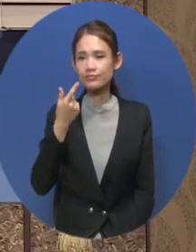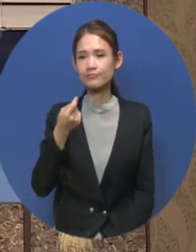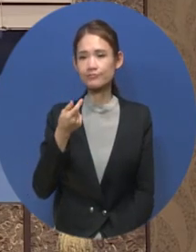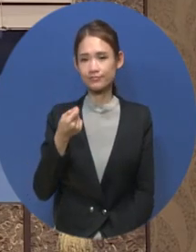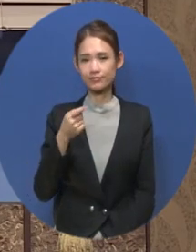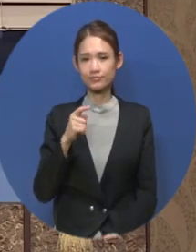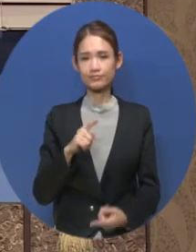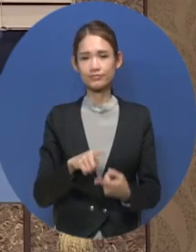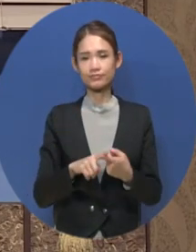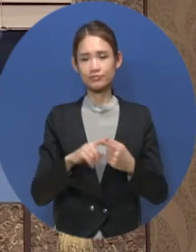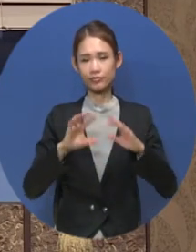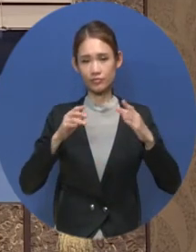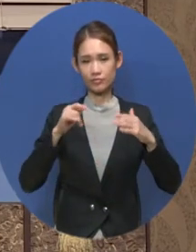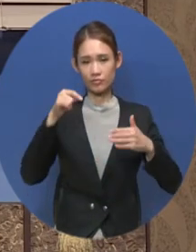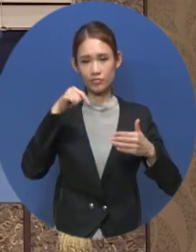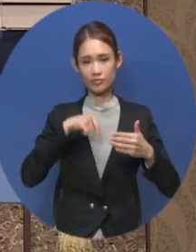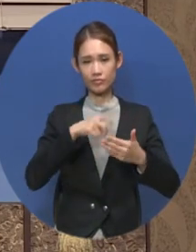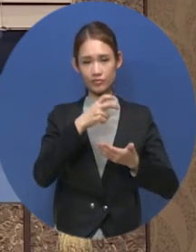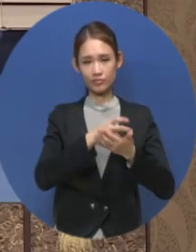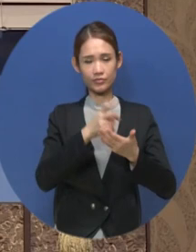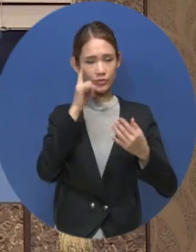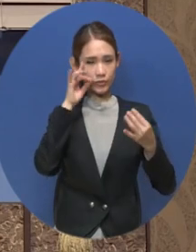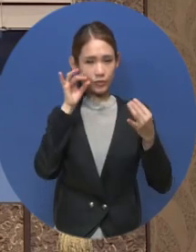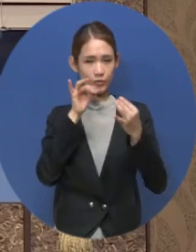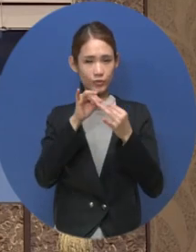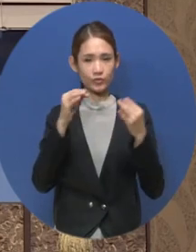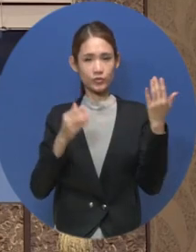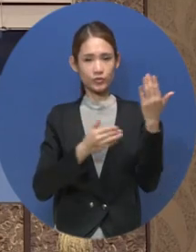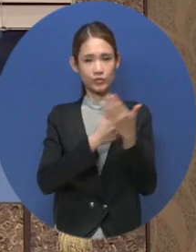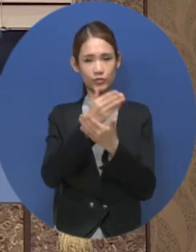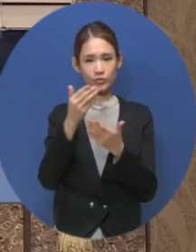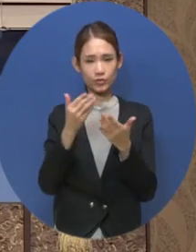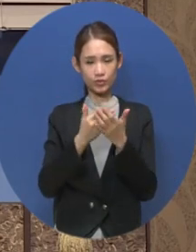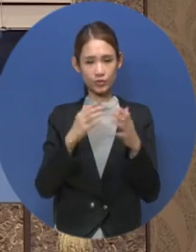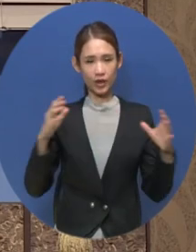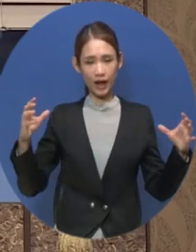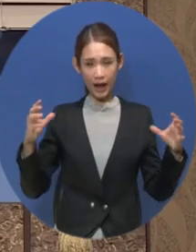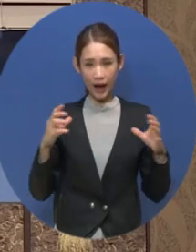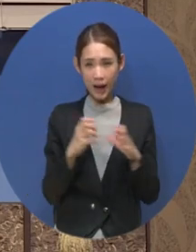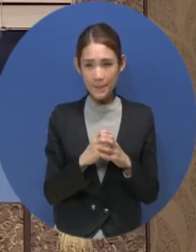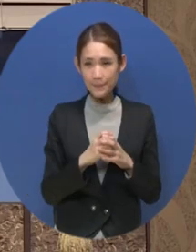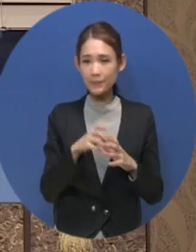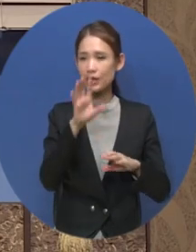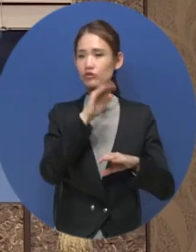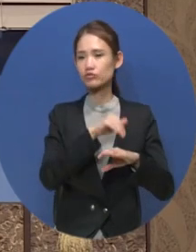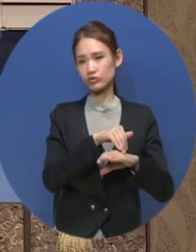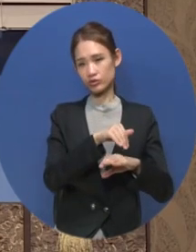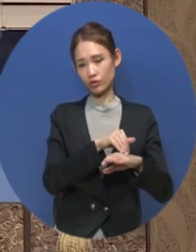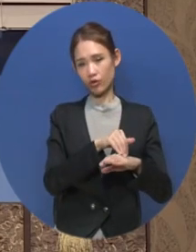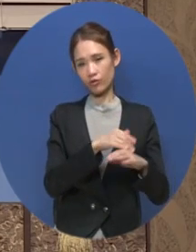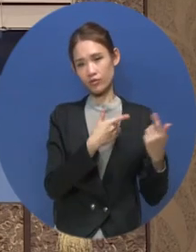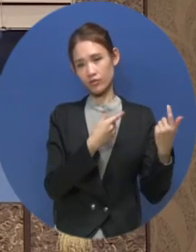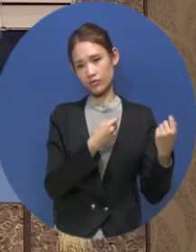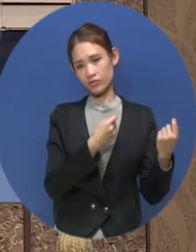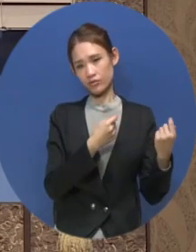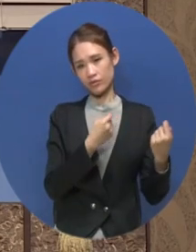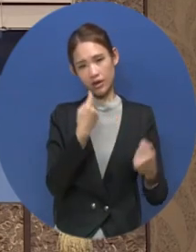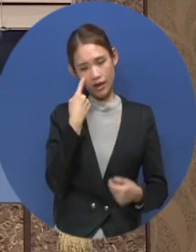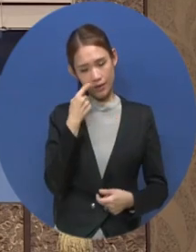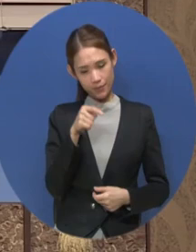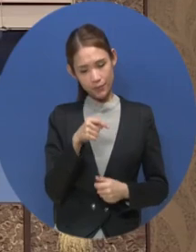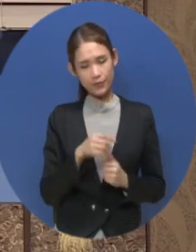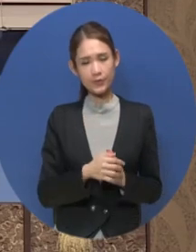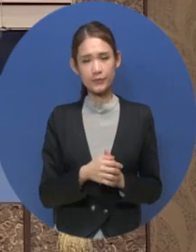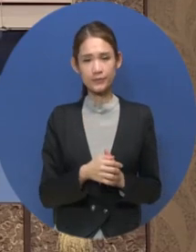부분들을 저희 국내 법이라든지 이런 것들을 공유하고 또 합동 훈련이라든지 네. 이런 걸 해보기 위해서 한 거고요.